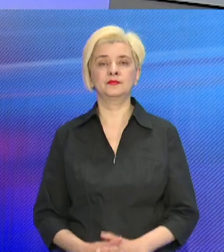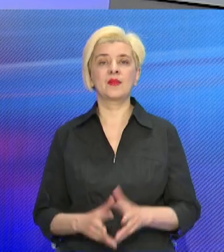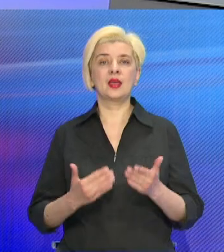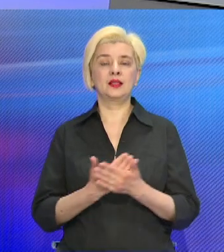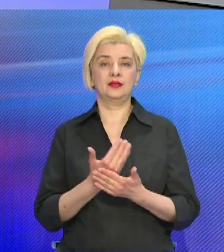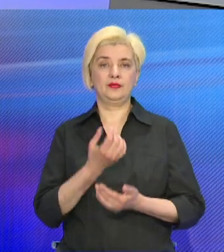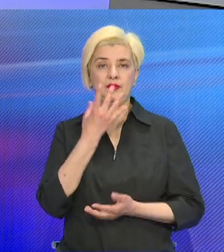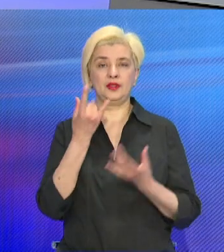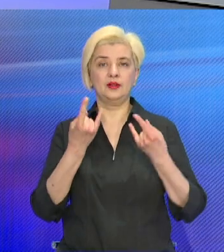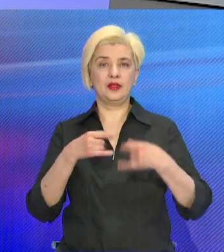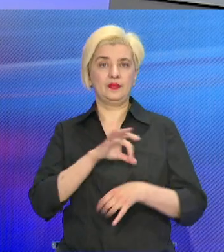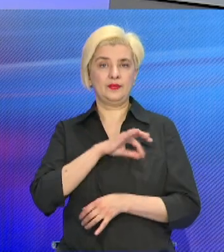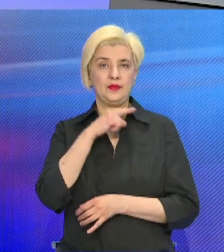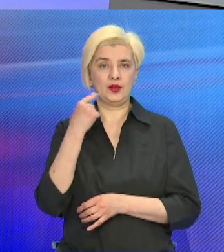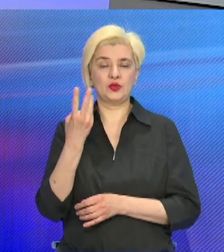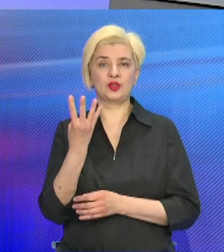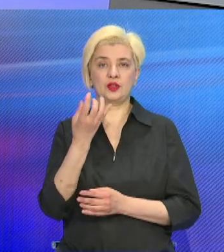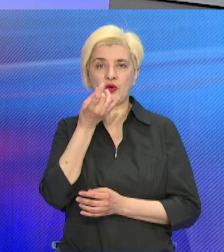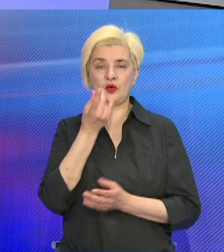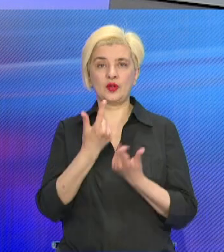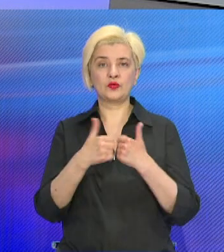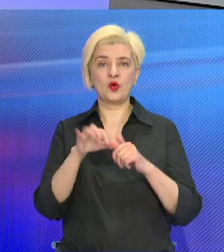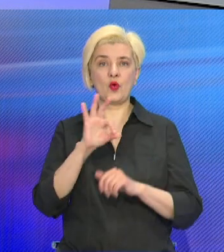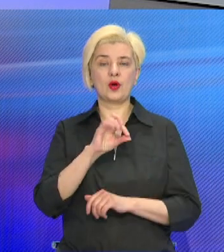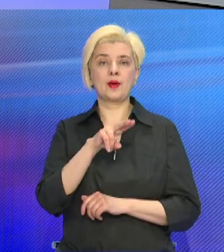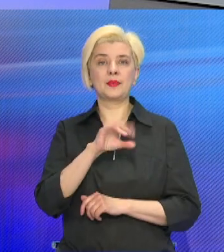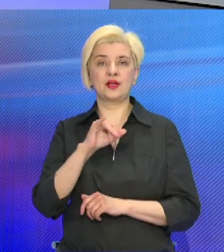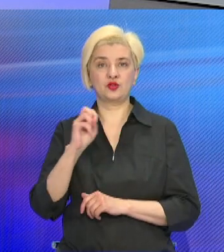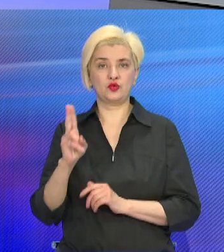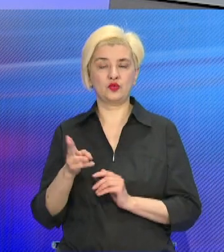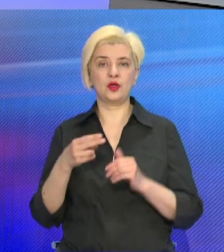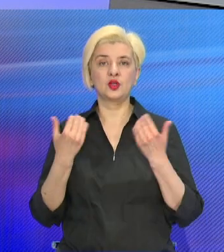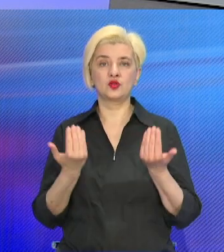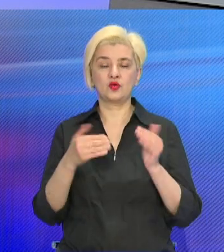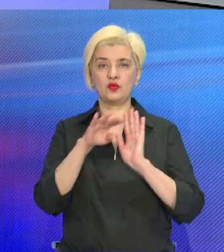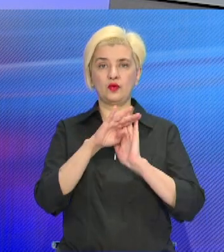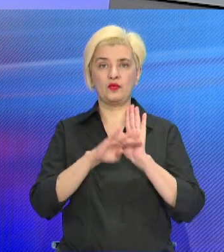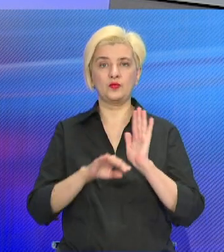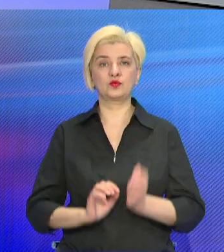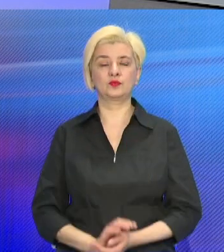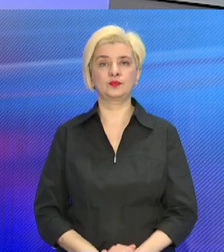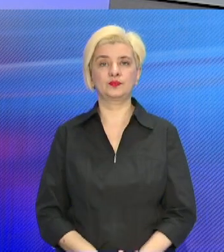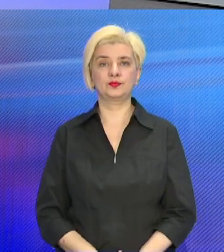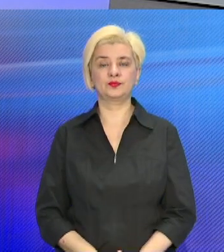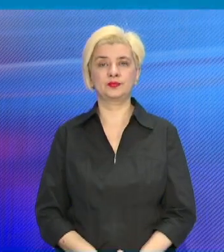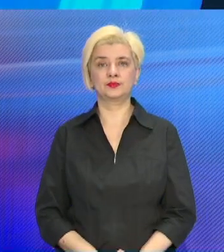Навіне приньомані на телеканалі Білорусь 4 Гродно у студії Вольга Пілянчук. Вітаю вас і глядіть сьогодні у випуску.